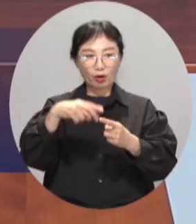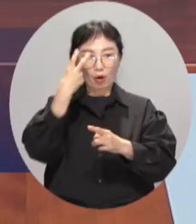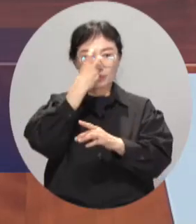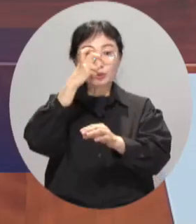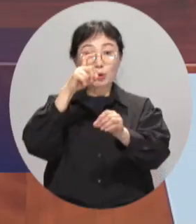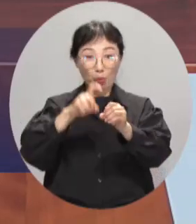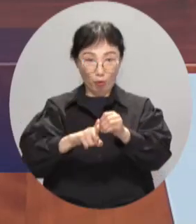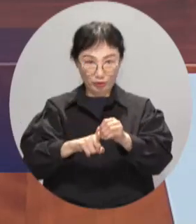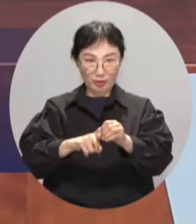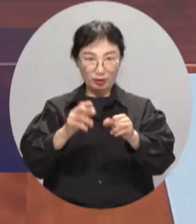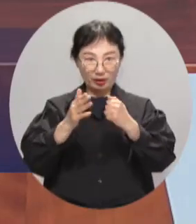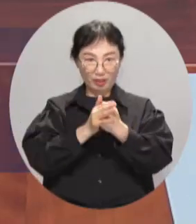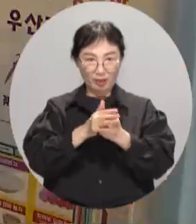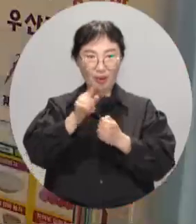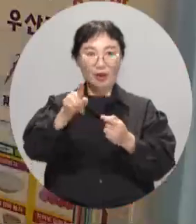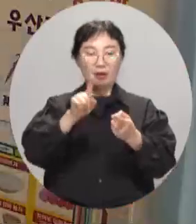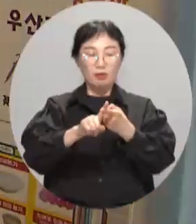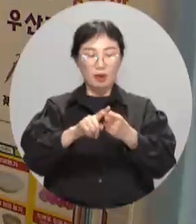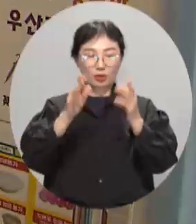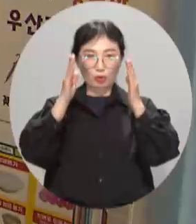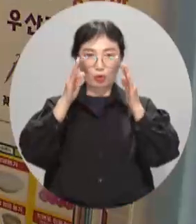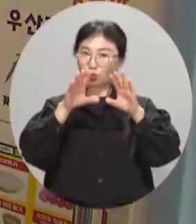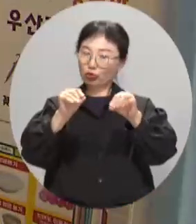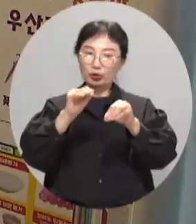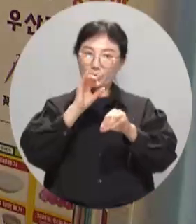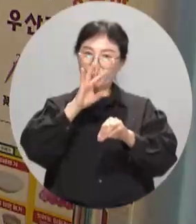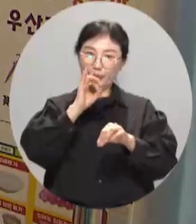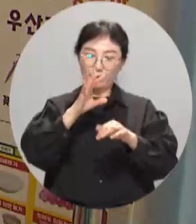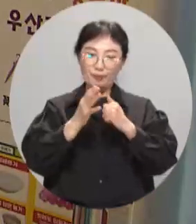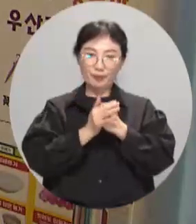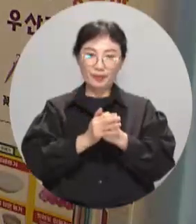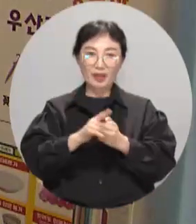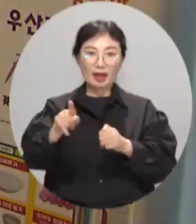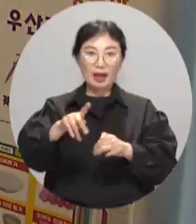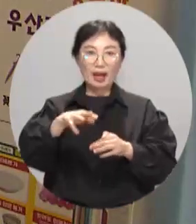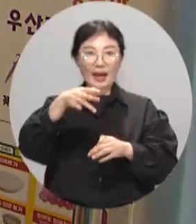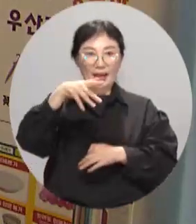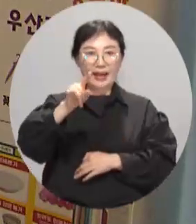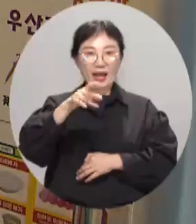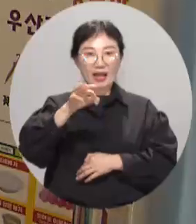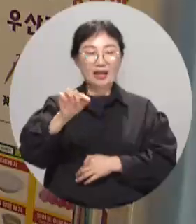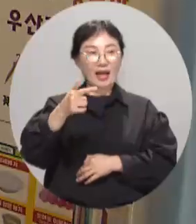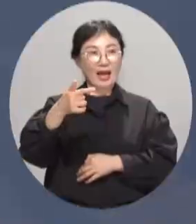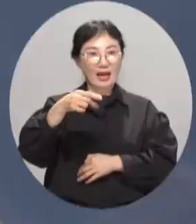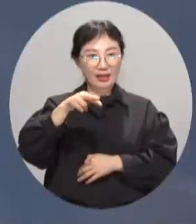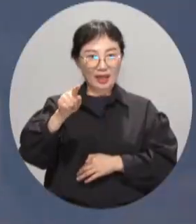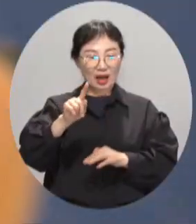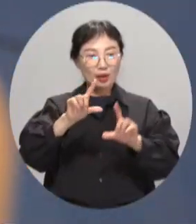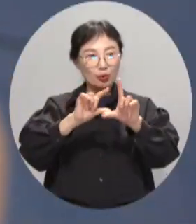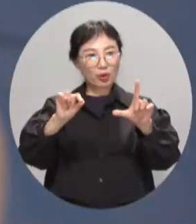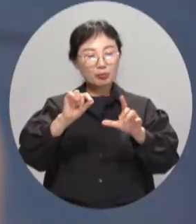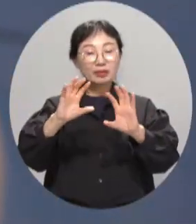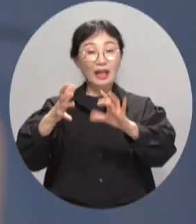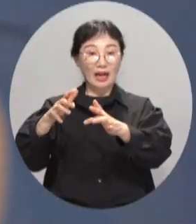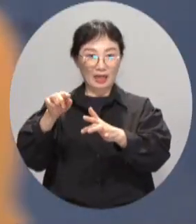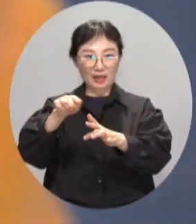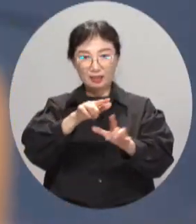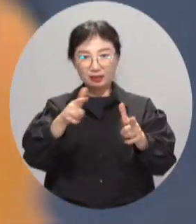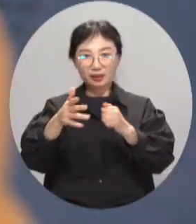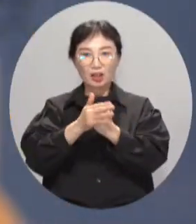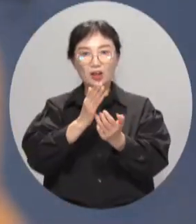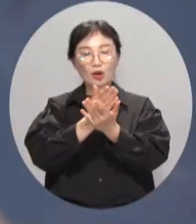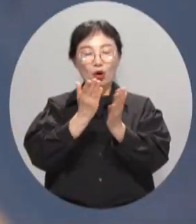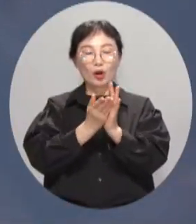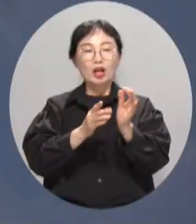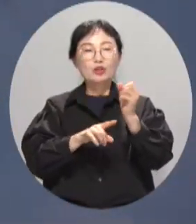에듀테크 교육 종단 연구를 스웨덴과 캐나다 등 선제적으로 디지털 수업을 도입한 일부 국가가 여러 이유로